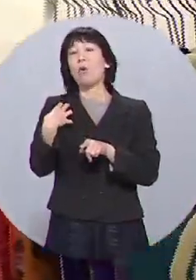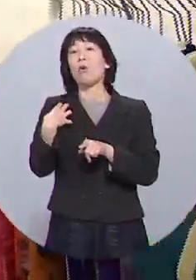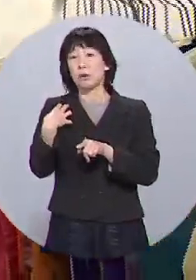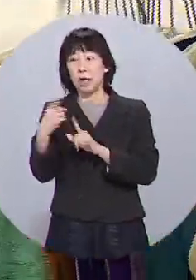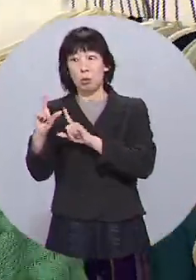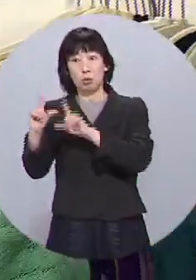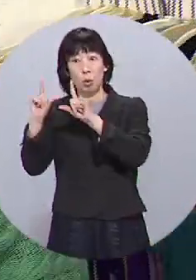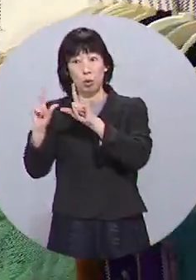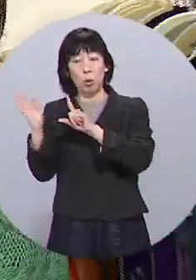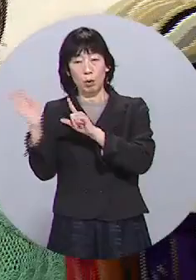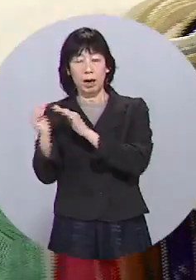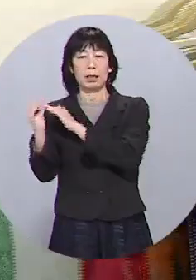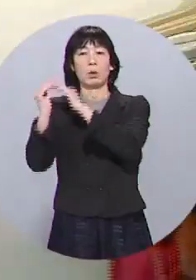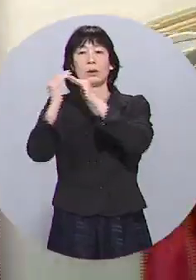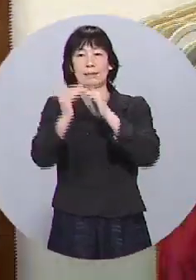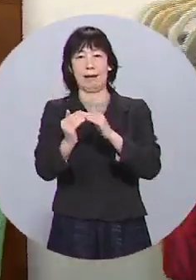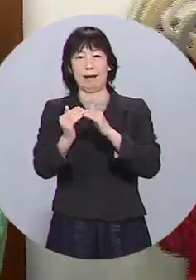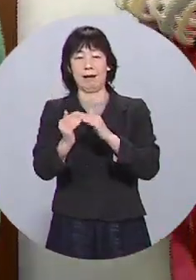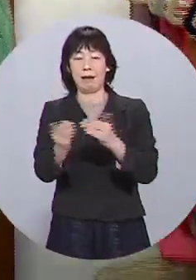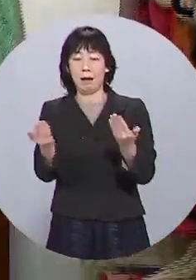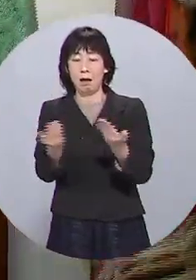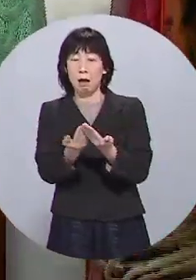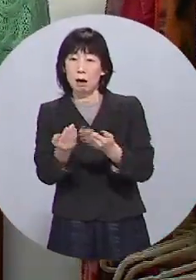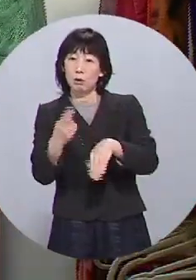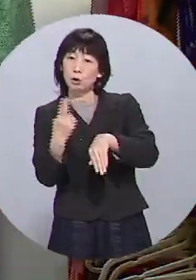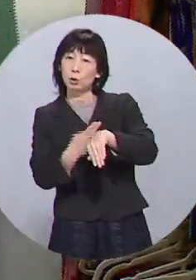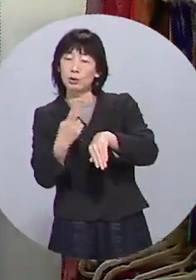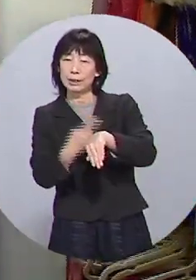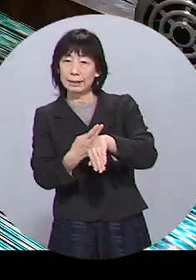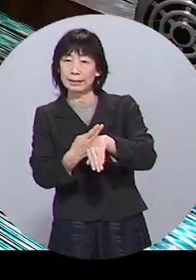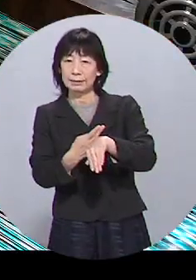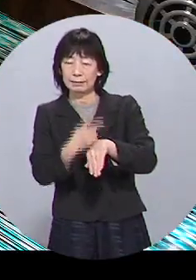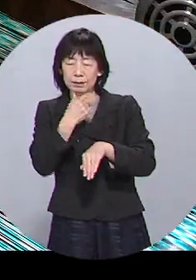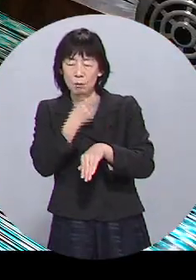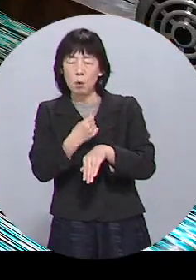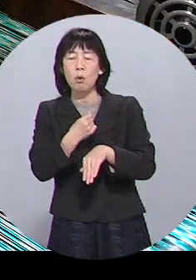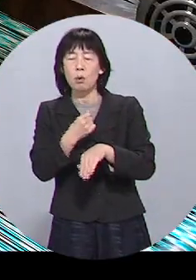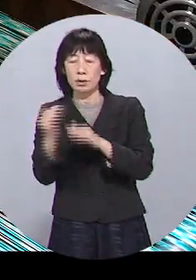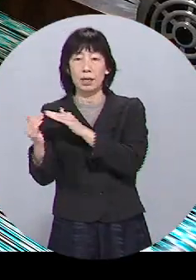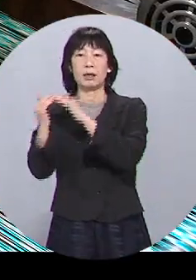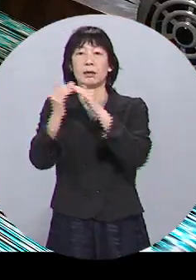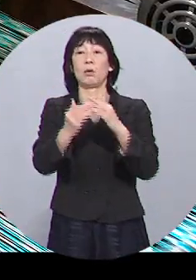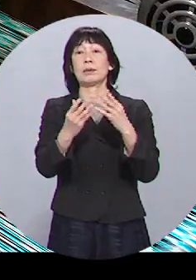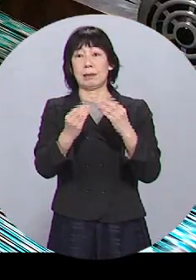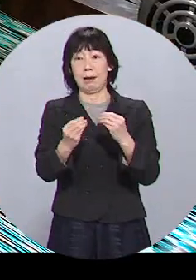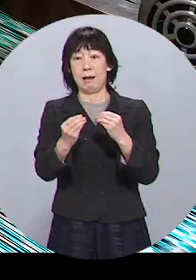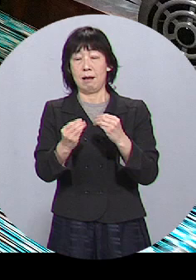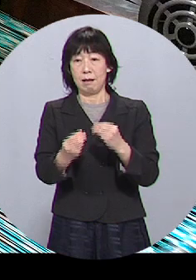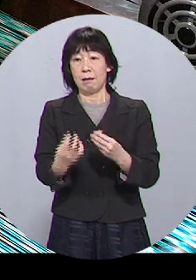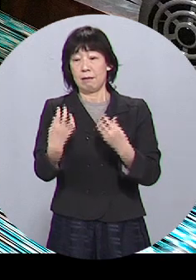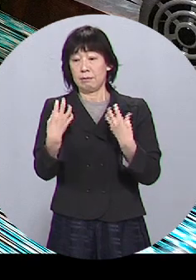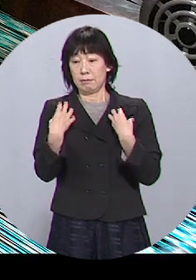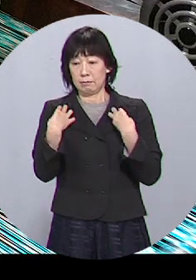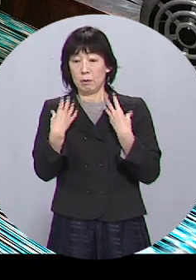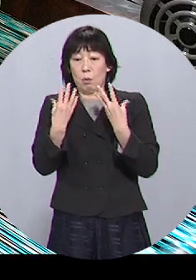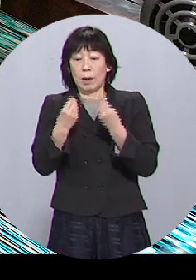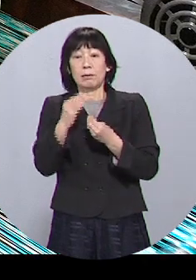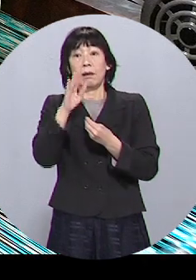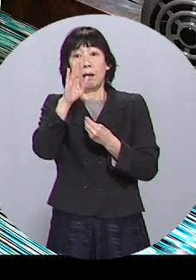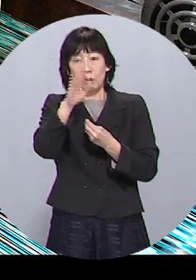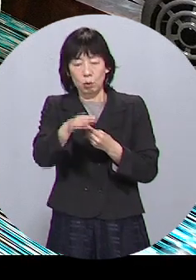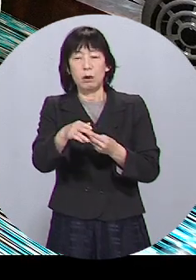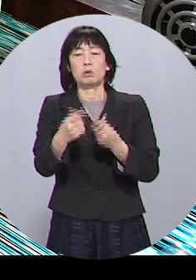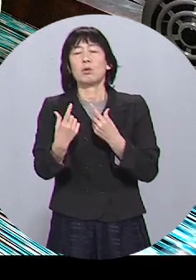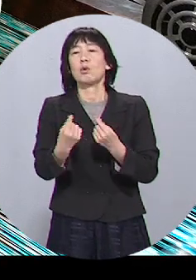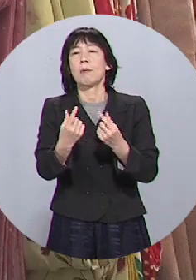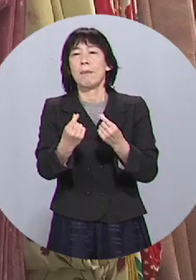さん、銘仙の職人になりたくて秩父に来たそうです。任期終了後は織元として創業、織った銘仙